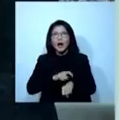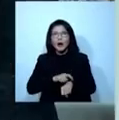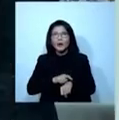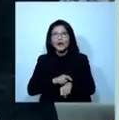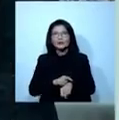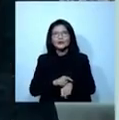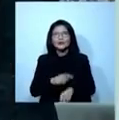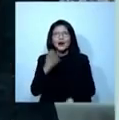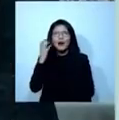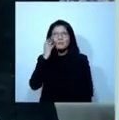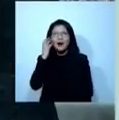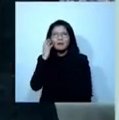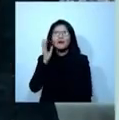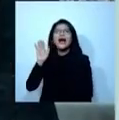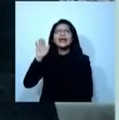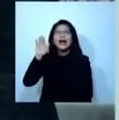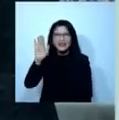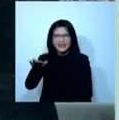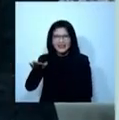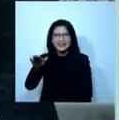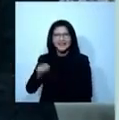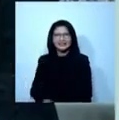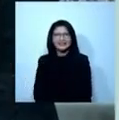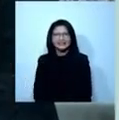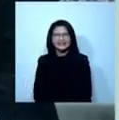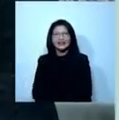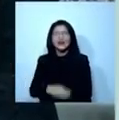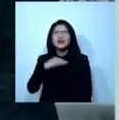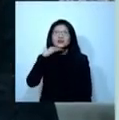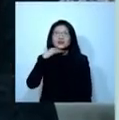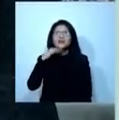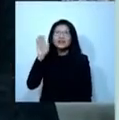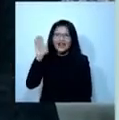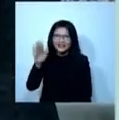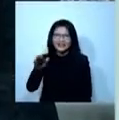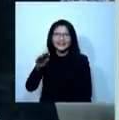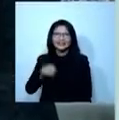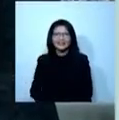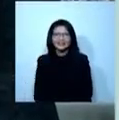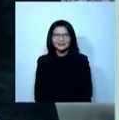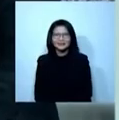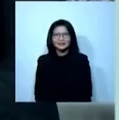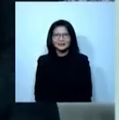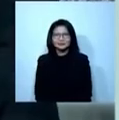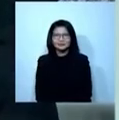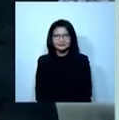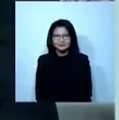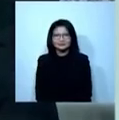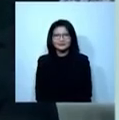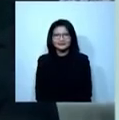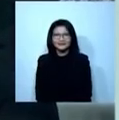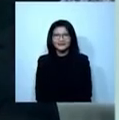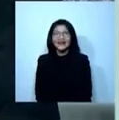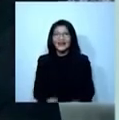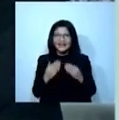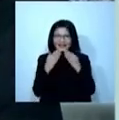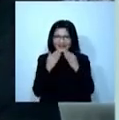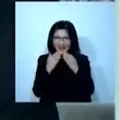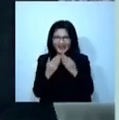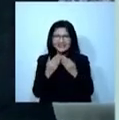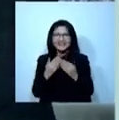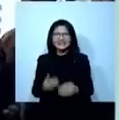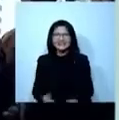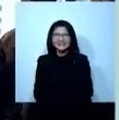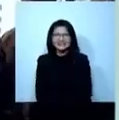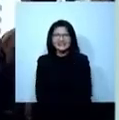bagian penting dari perdebatan sesi pertama kemarin malam ya. Nah, artinya memang kita sering dengar misalnya Mas Anies